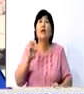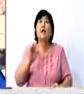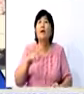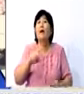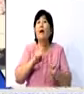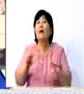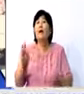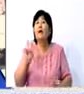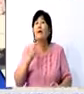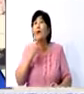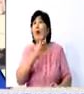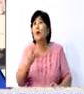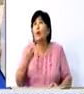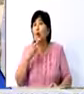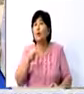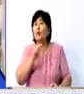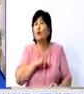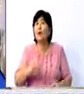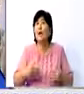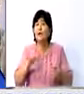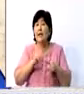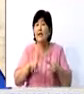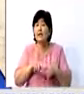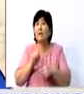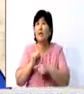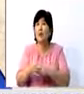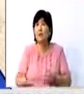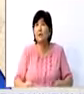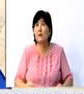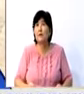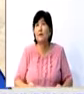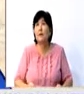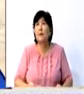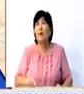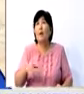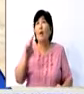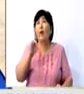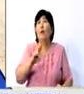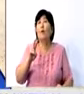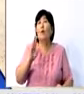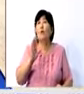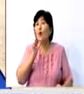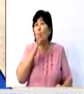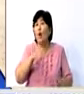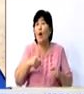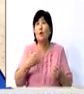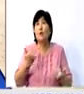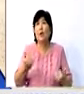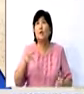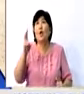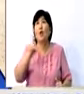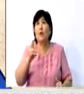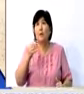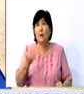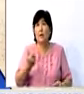аумағындағы нысандарды аралап шықты. Көрді де жұмыс қарқынын жылдамдатуды тапсырды. Сен ноябрьде оны күтетін уақыт жоқ. Сен ноябрьдің